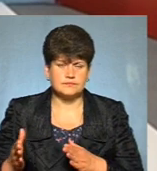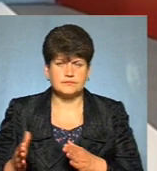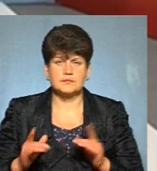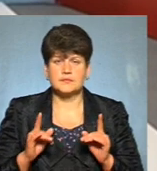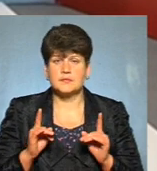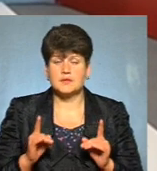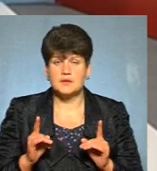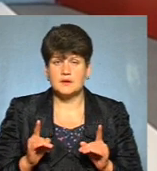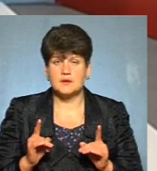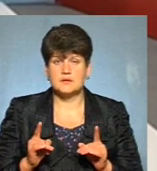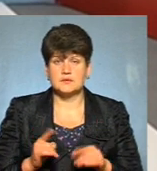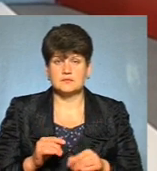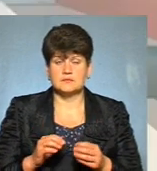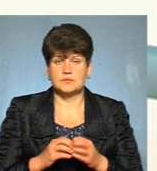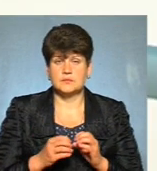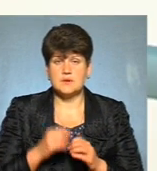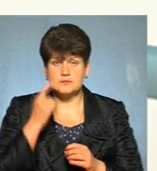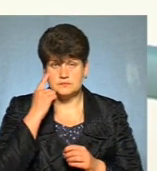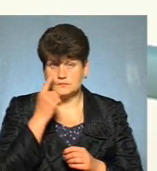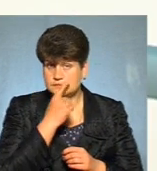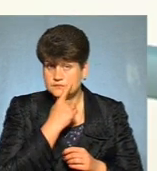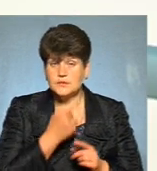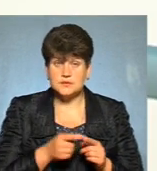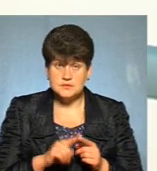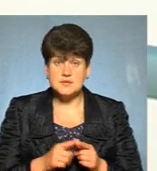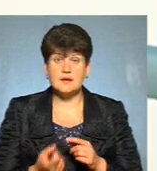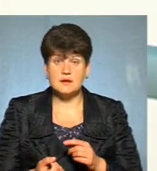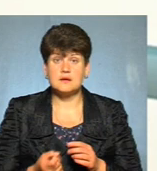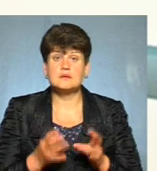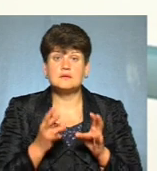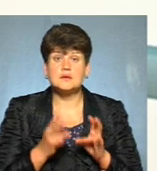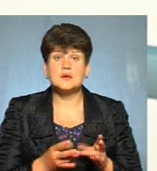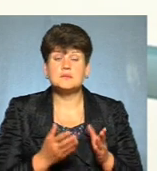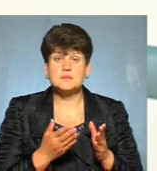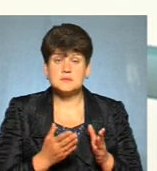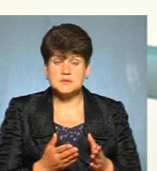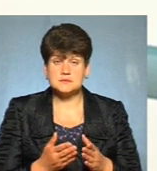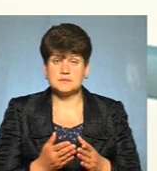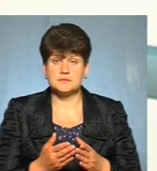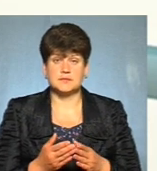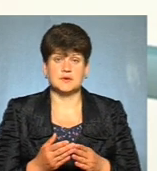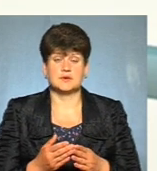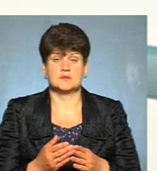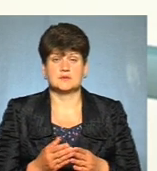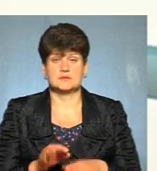описано ураження очей. От в цьому проявляється небезпека хронізації